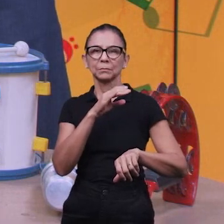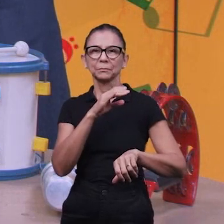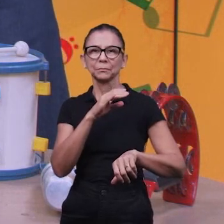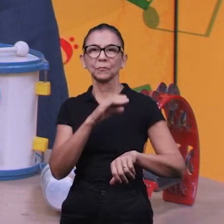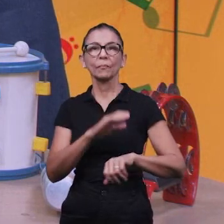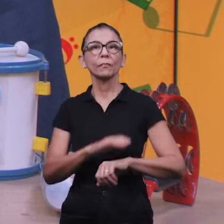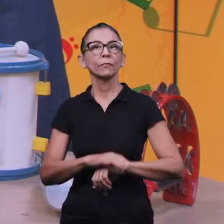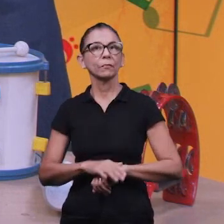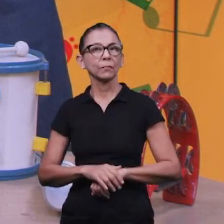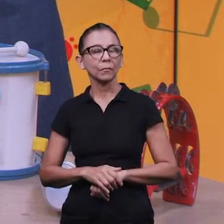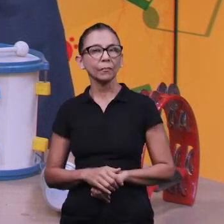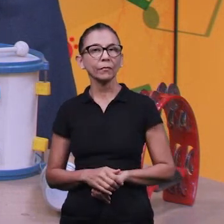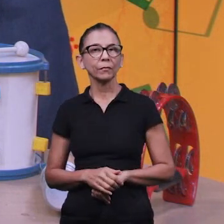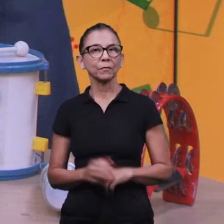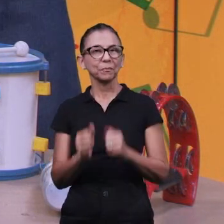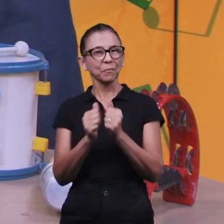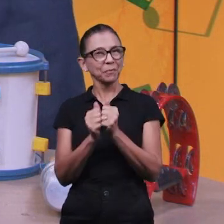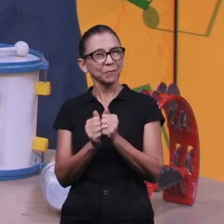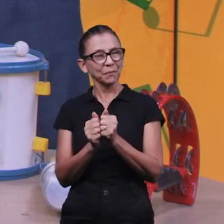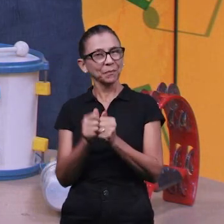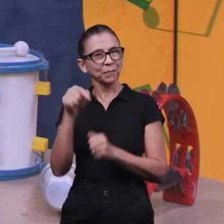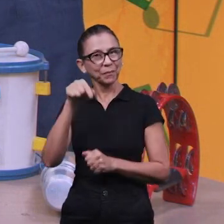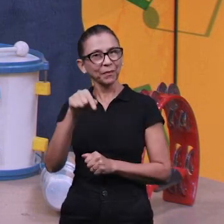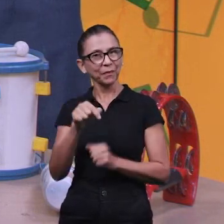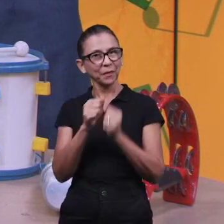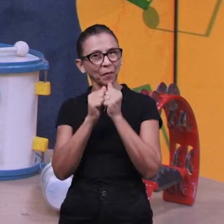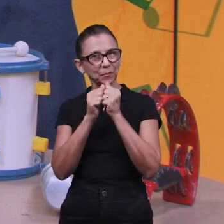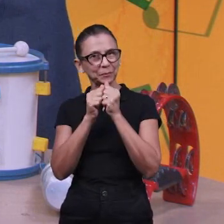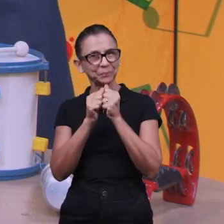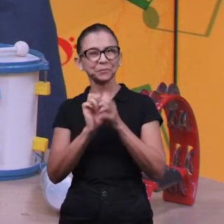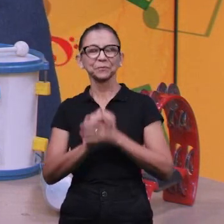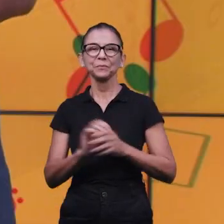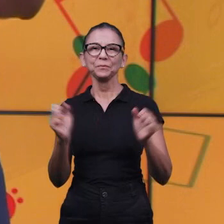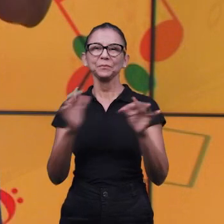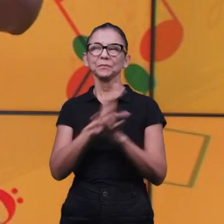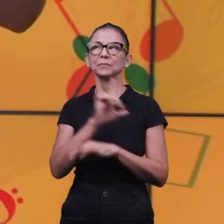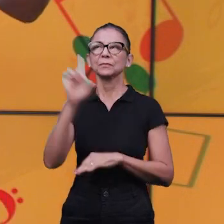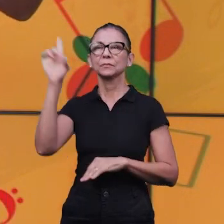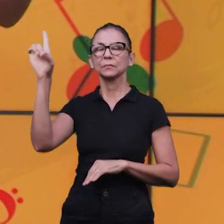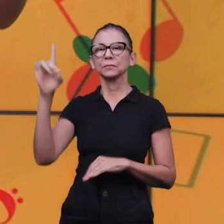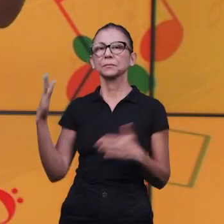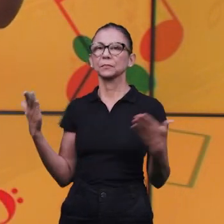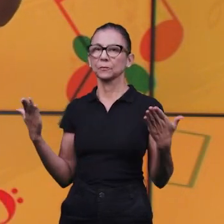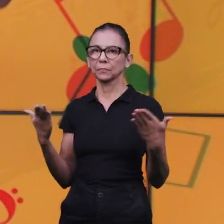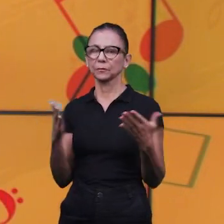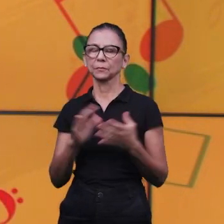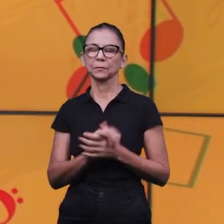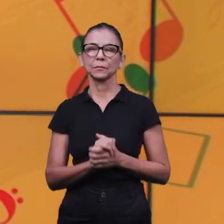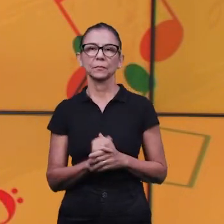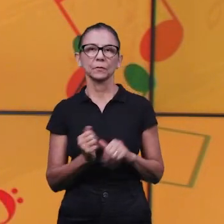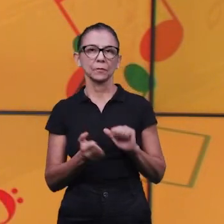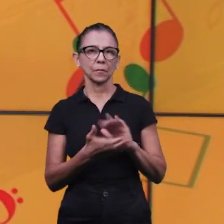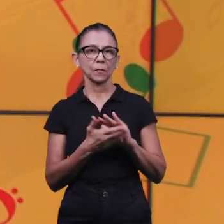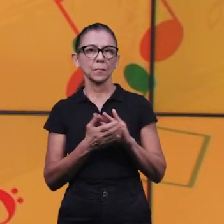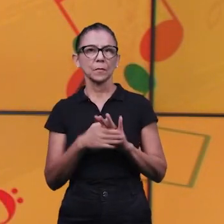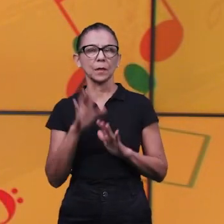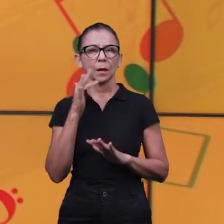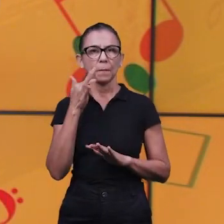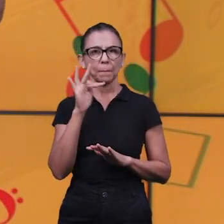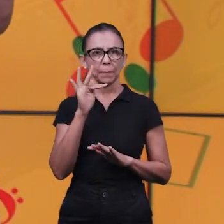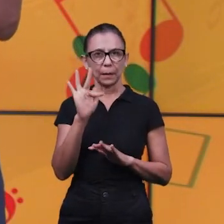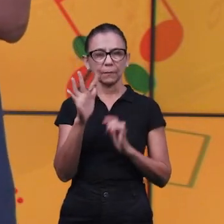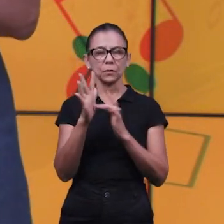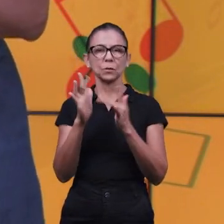vite. Nous sommes ensemble à nouveau. Quelle merveille. Gloire à Dieu. Aujourd'hui, dans la